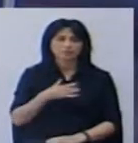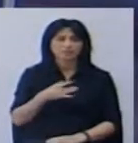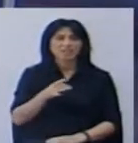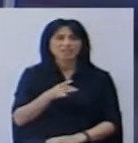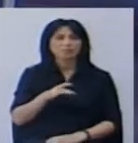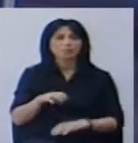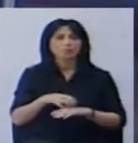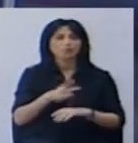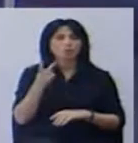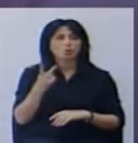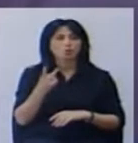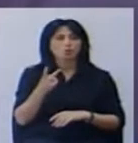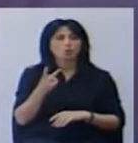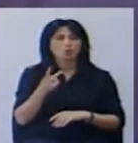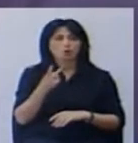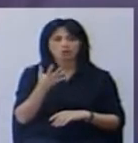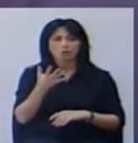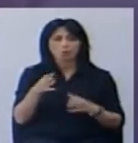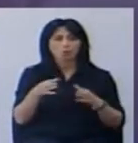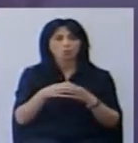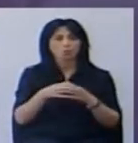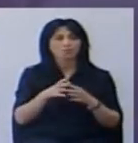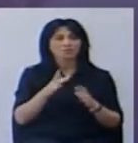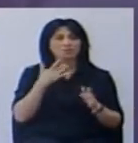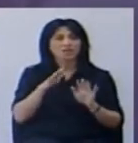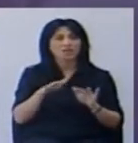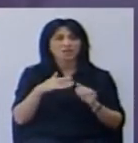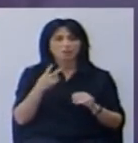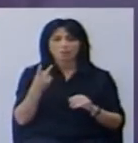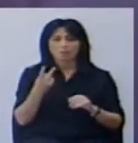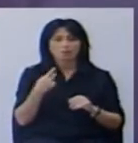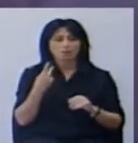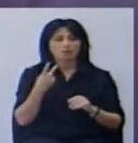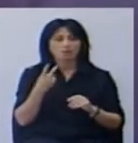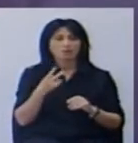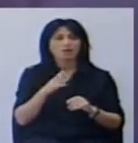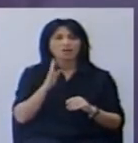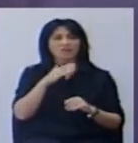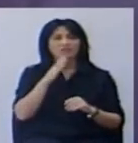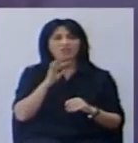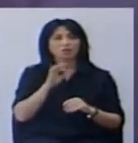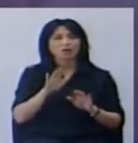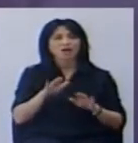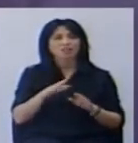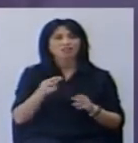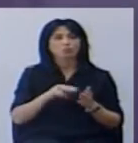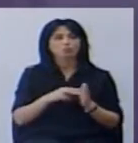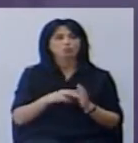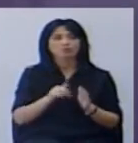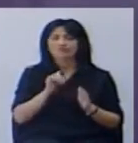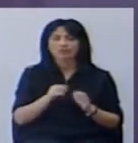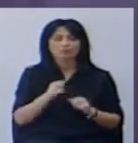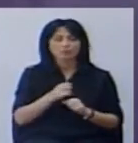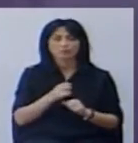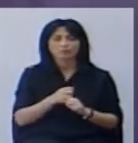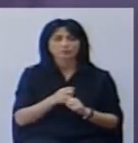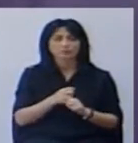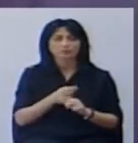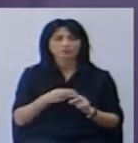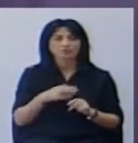ვართ ორნი, 25 კაციანია ქუთაისის საკრებულო, მაგრამ წყლის პრობლემის მოგვარებას ადგილობრივი ბიუჯეტი ვერ უზრუნველყოფს,